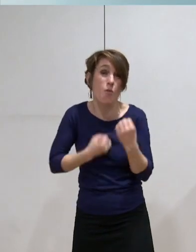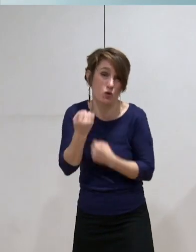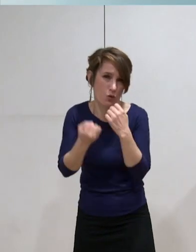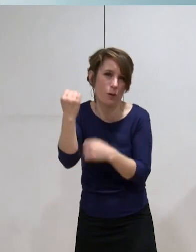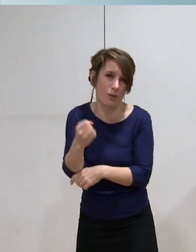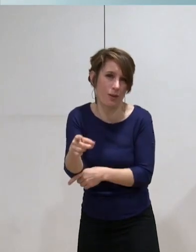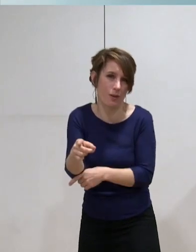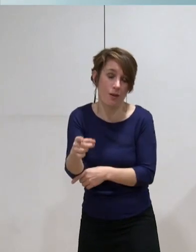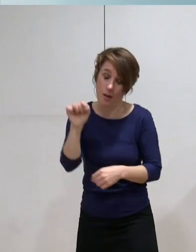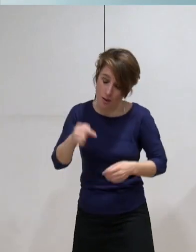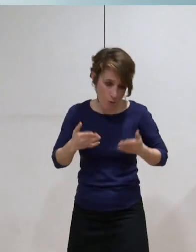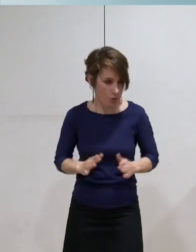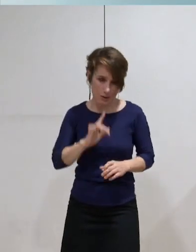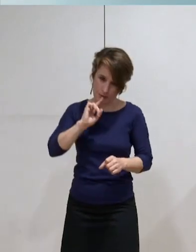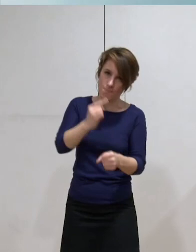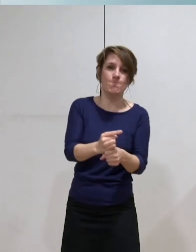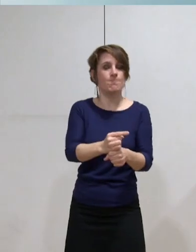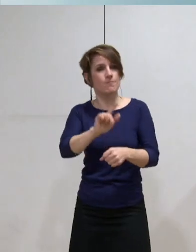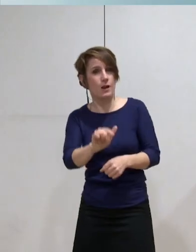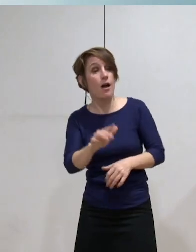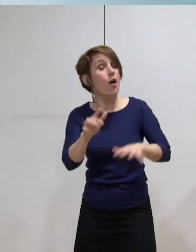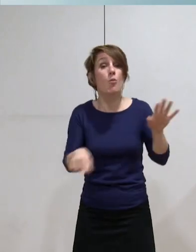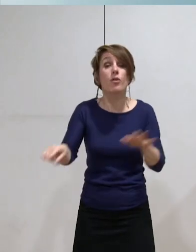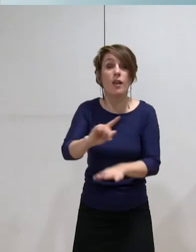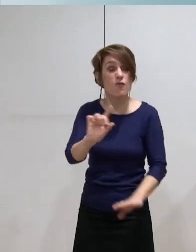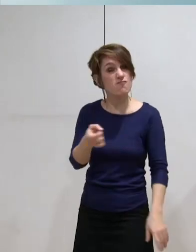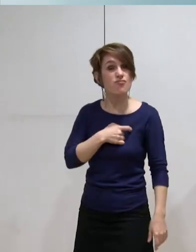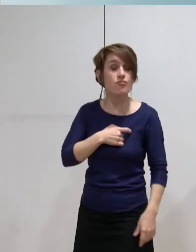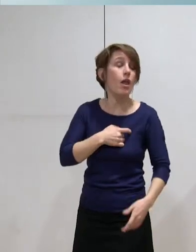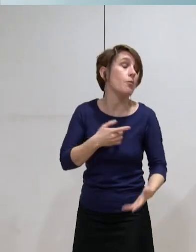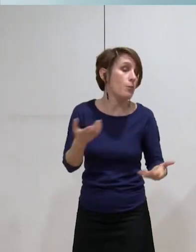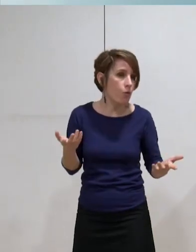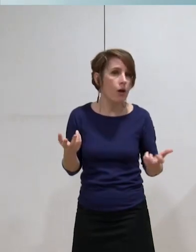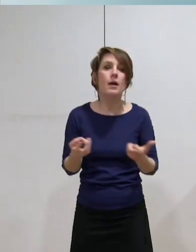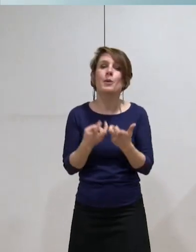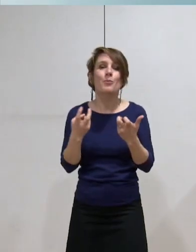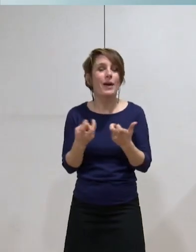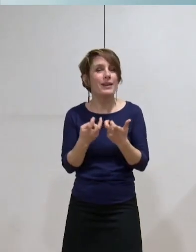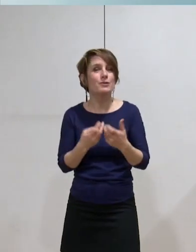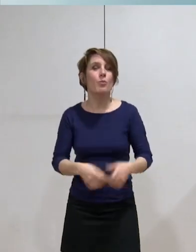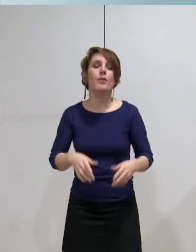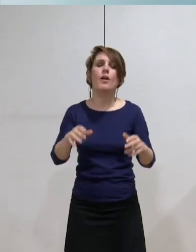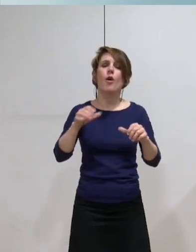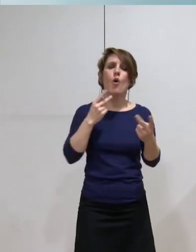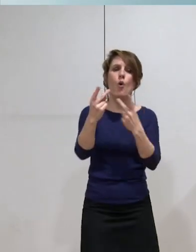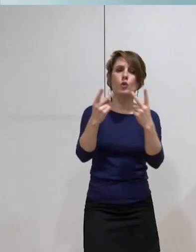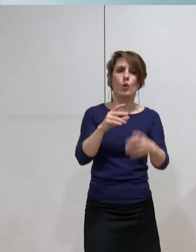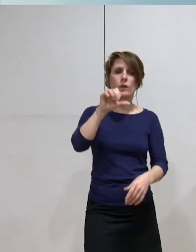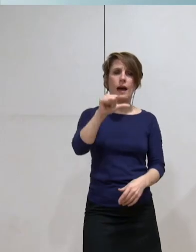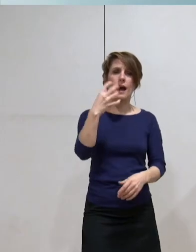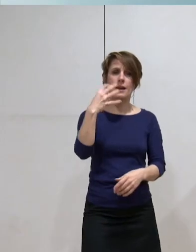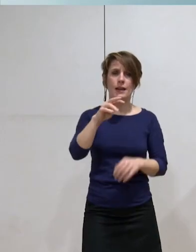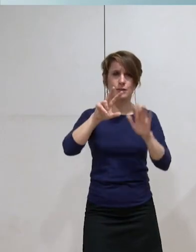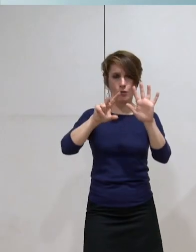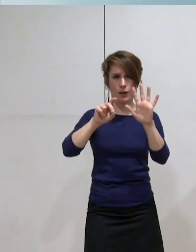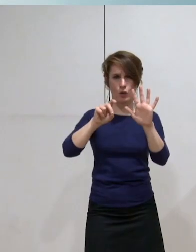décisions qui s'imposent même si elles peuvent fâcher prenons par exemple le cas de la 480 il y a un consensus